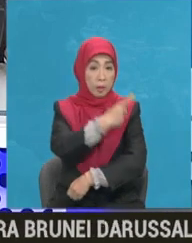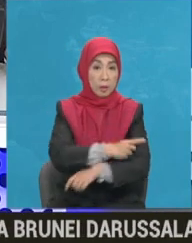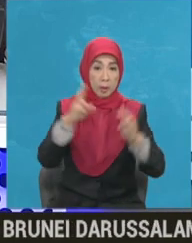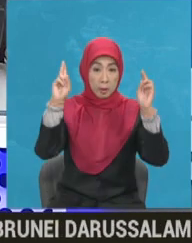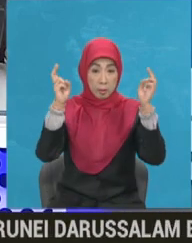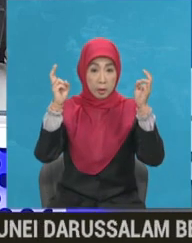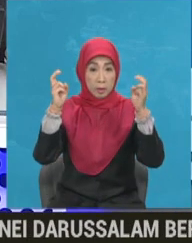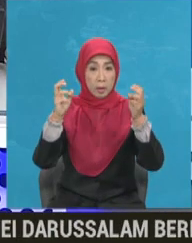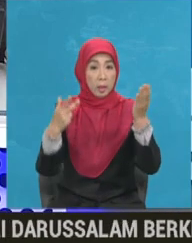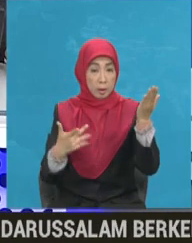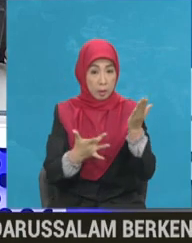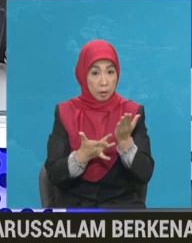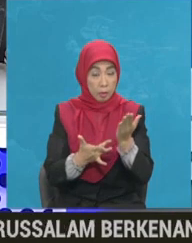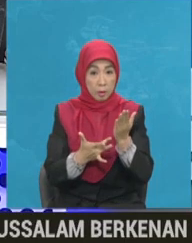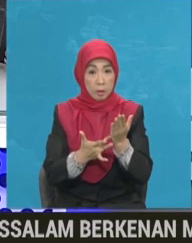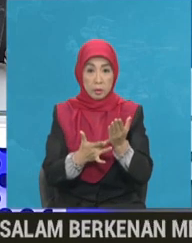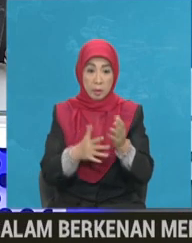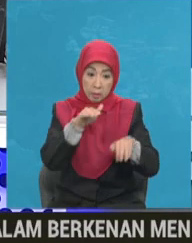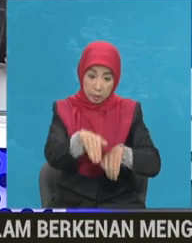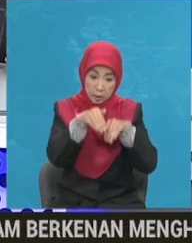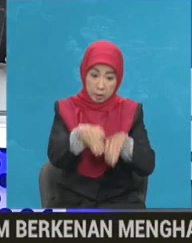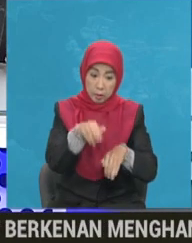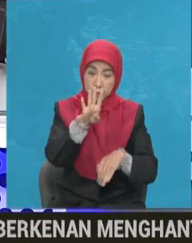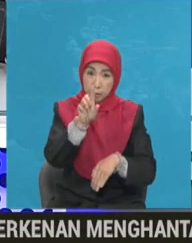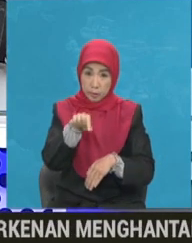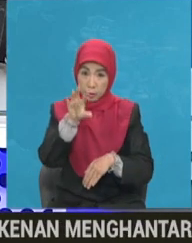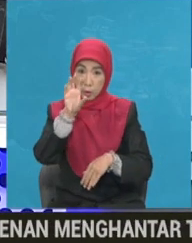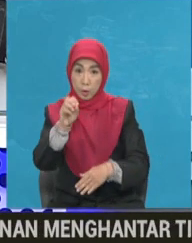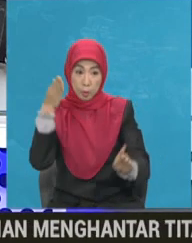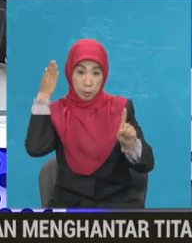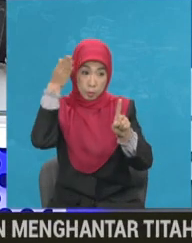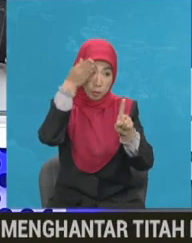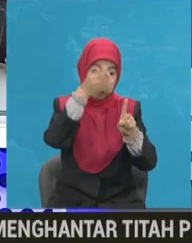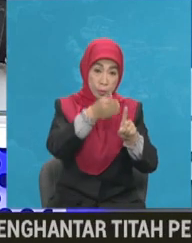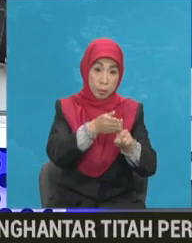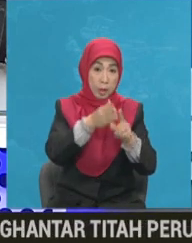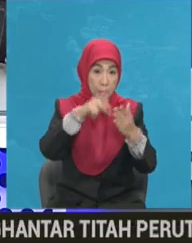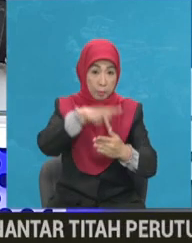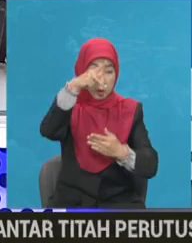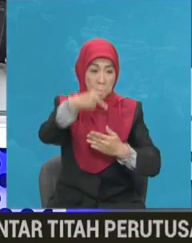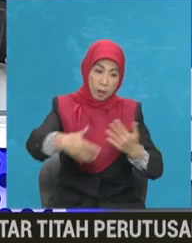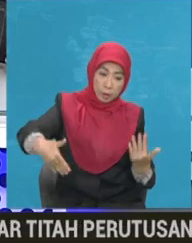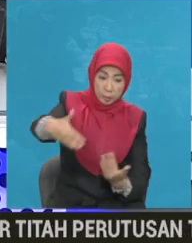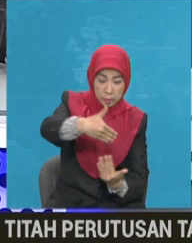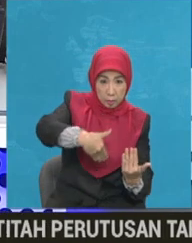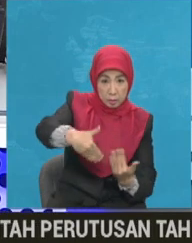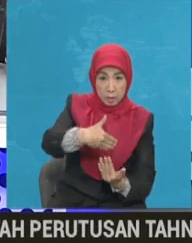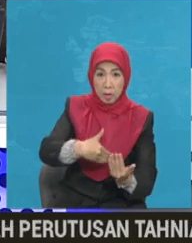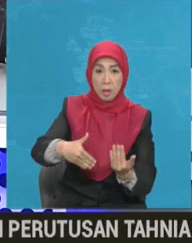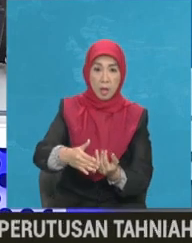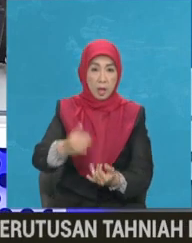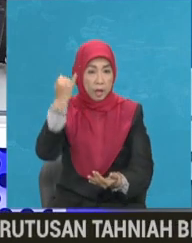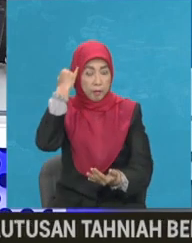teknologi voagra khairo bertujuan menjadikan sebagai satu platform untuk berkongsi informasi